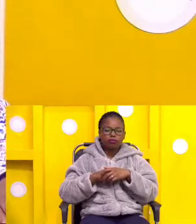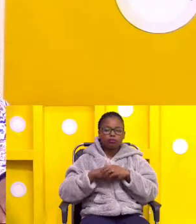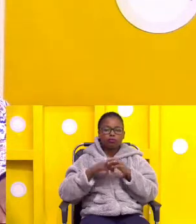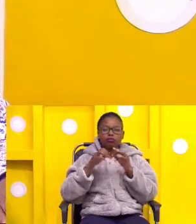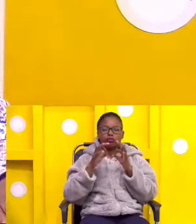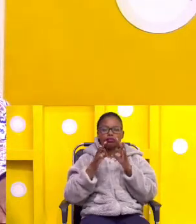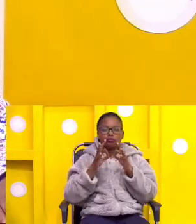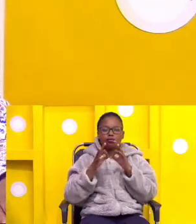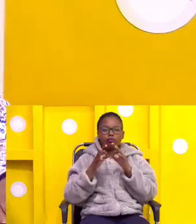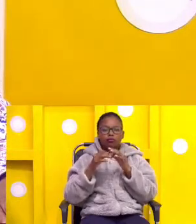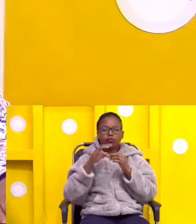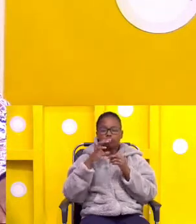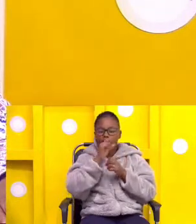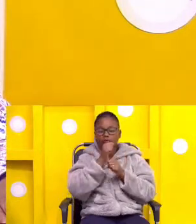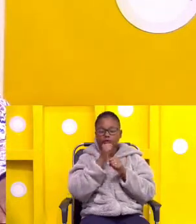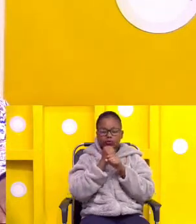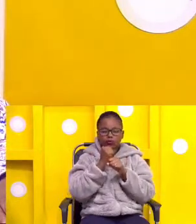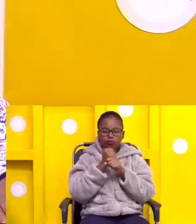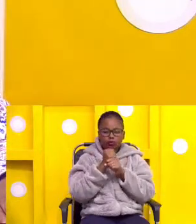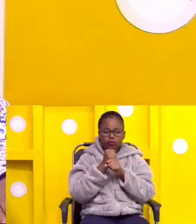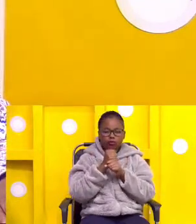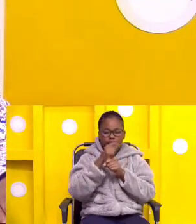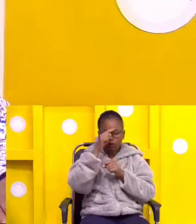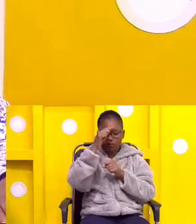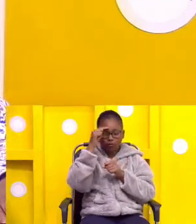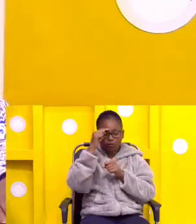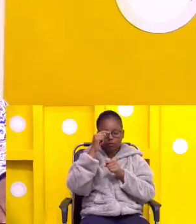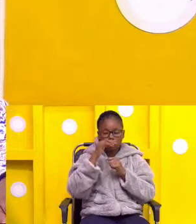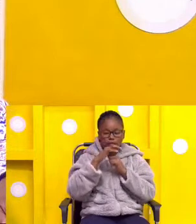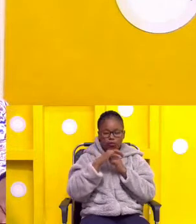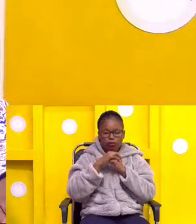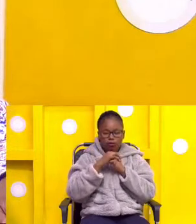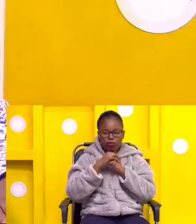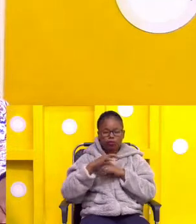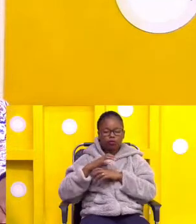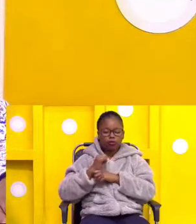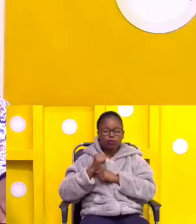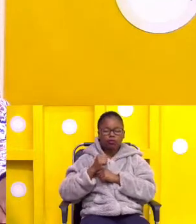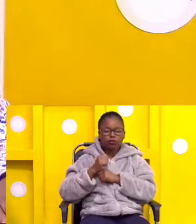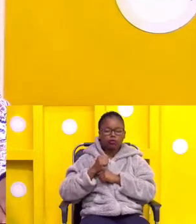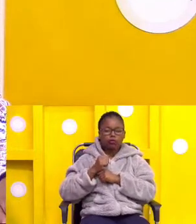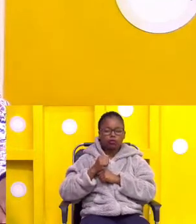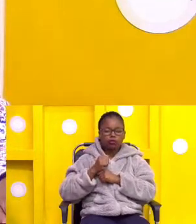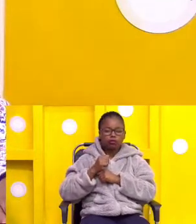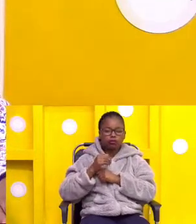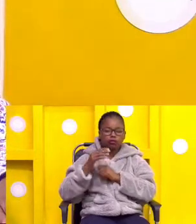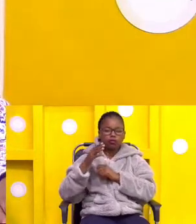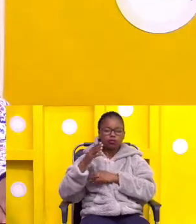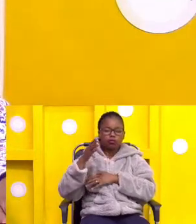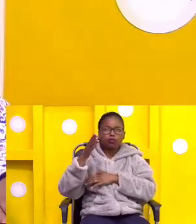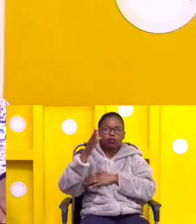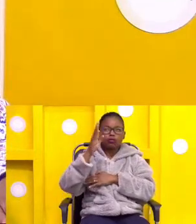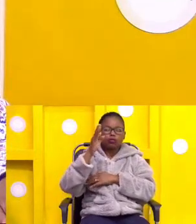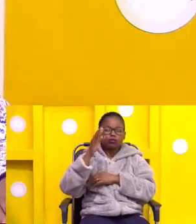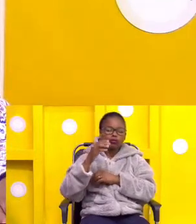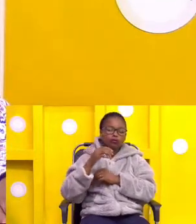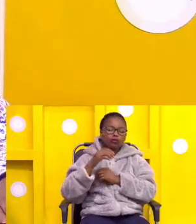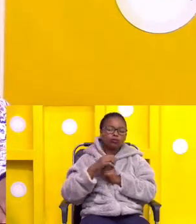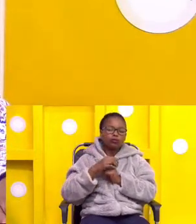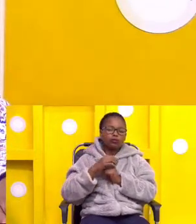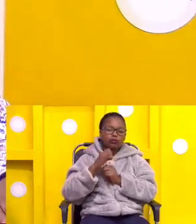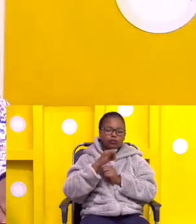Onoka kaka kuruta vira wega. Todu wihokete Godfather. Ya kuiri ya kwa dekideti ya wiraku.